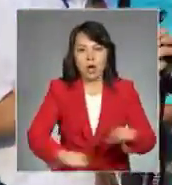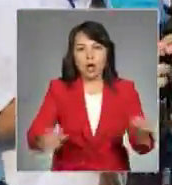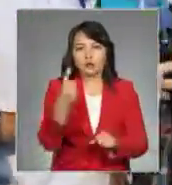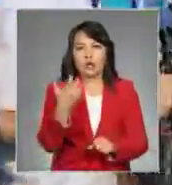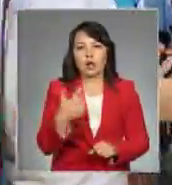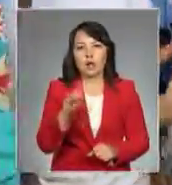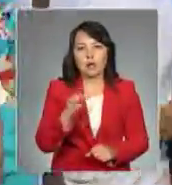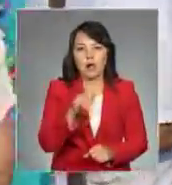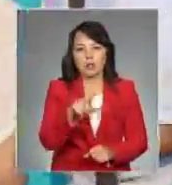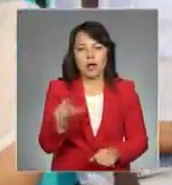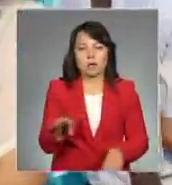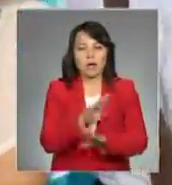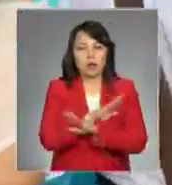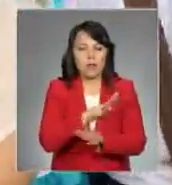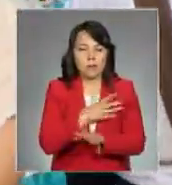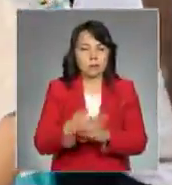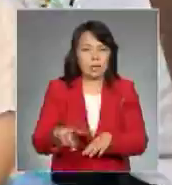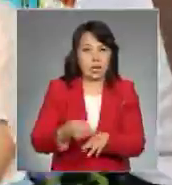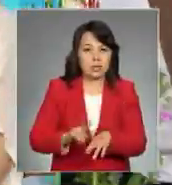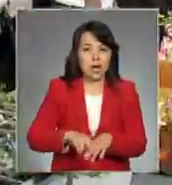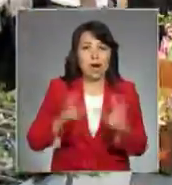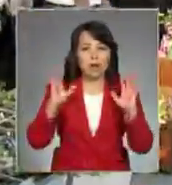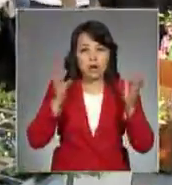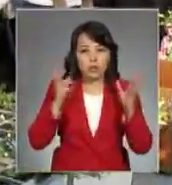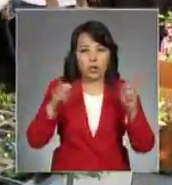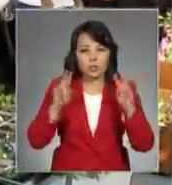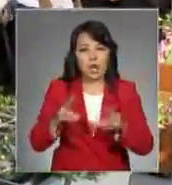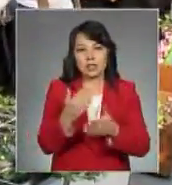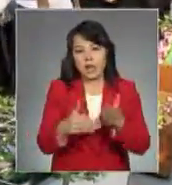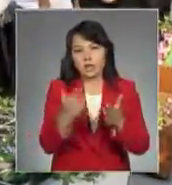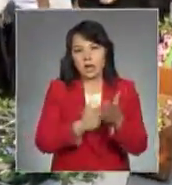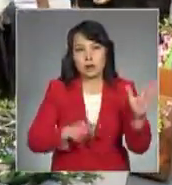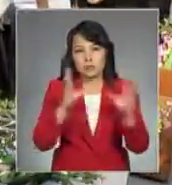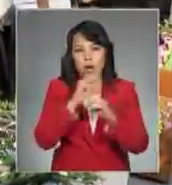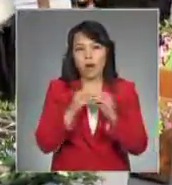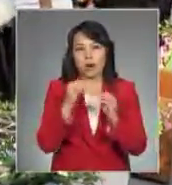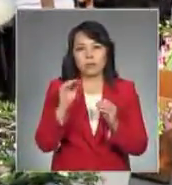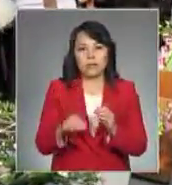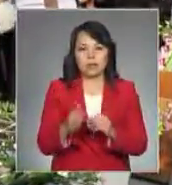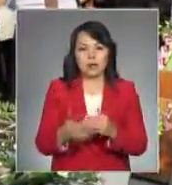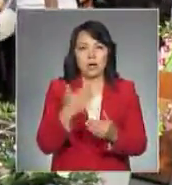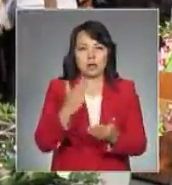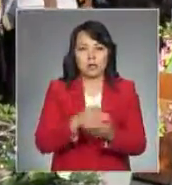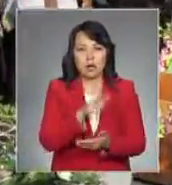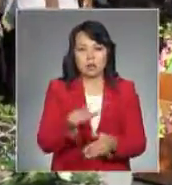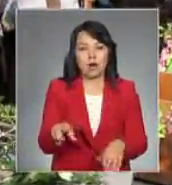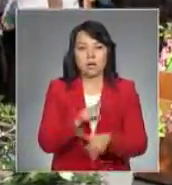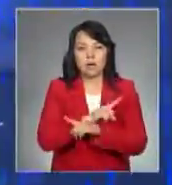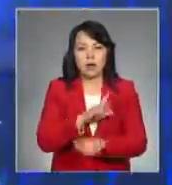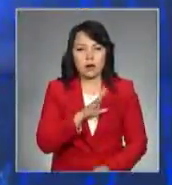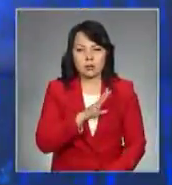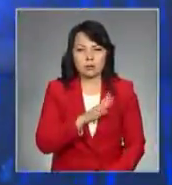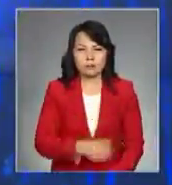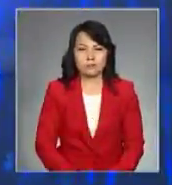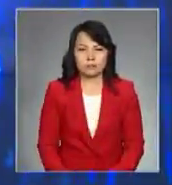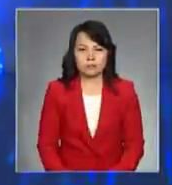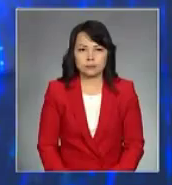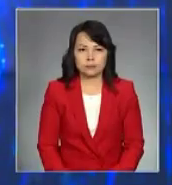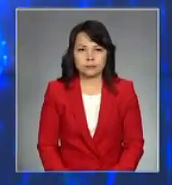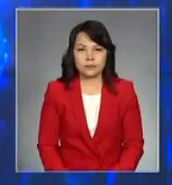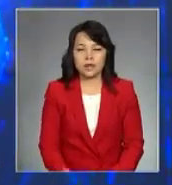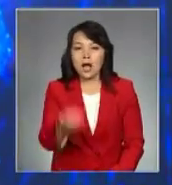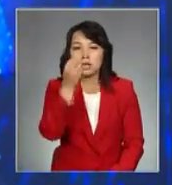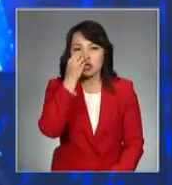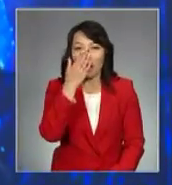мыңнан аса адам қаза тапты. Онан кейін де радиоактивті залалдан ондаған мың тұрғын көз жұмды. Деседе